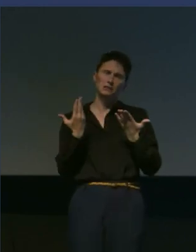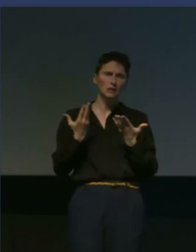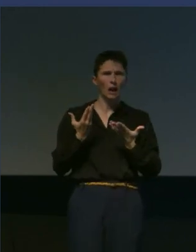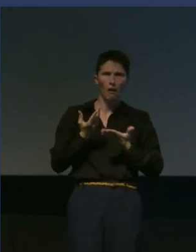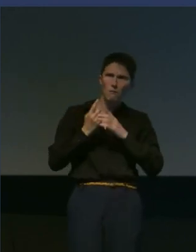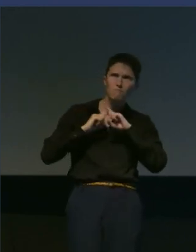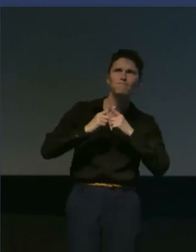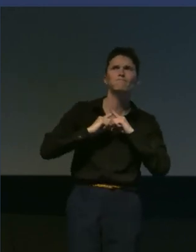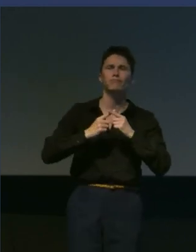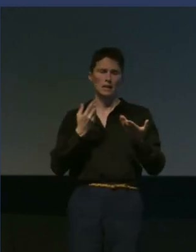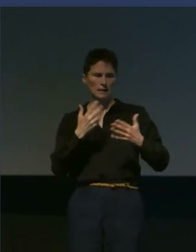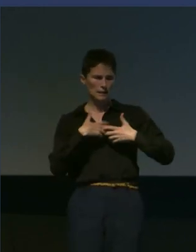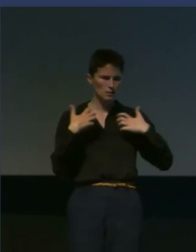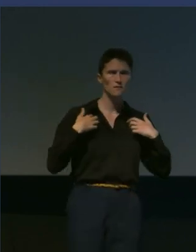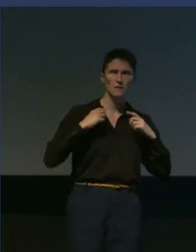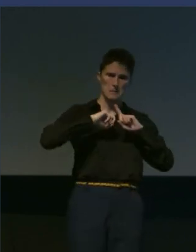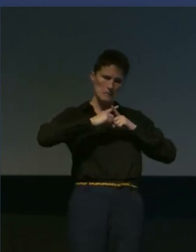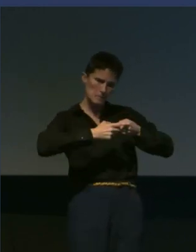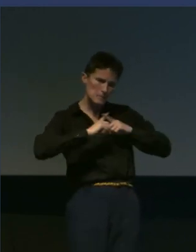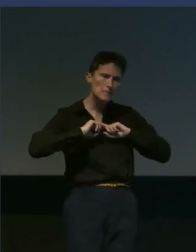qui s'affrontent en fait